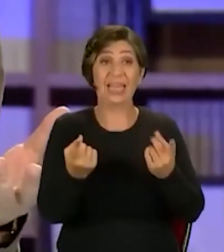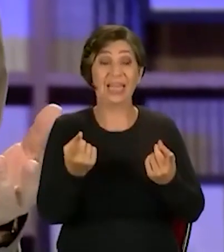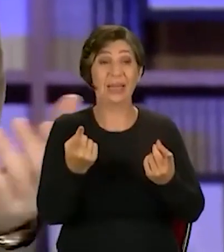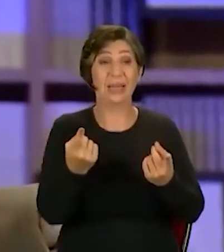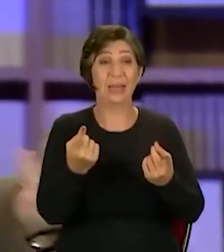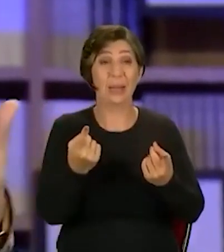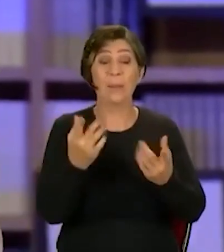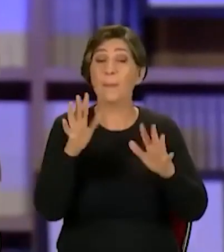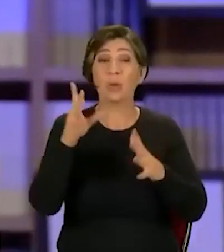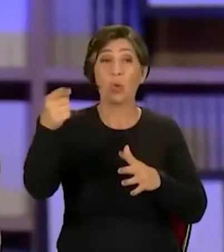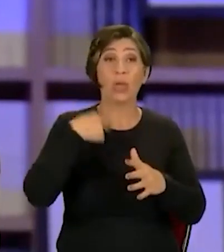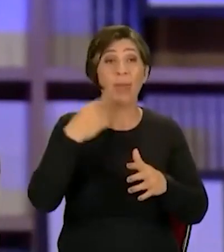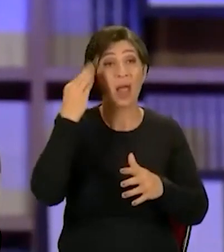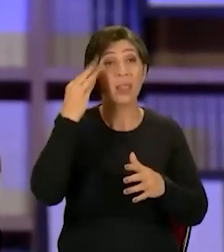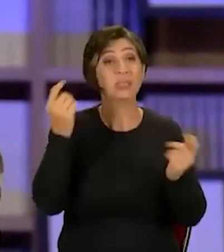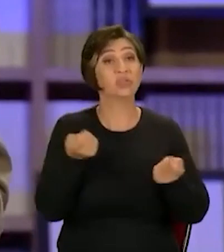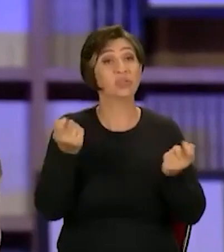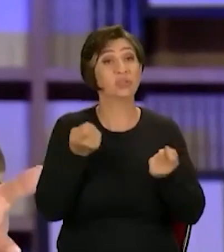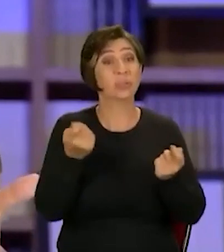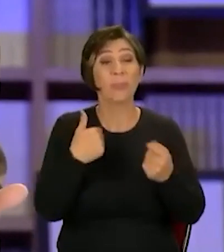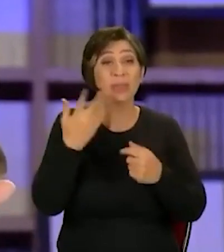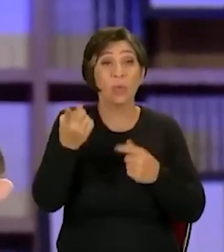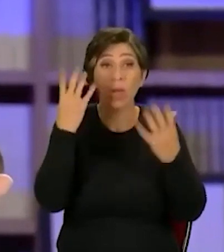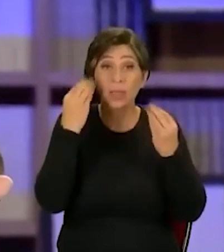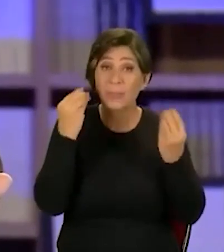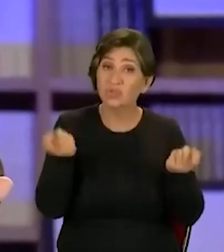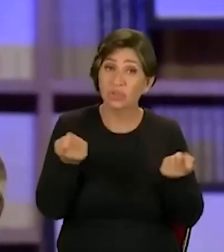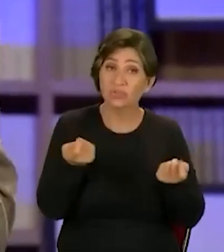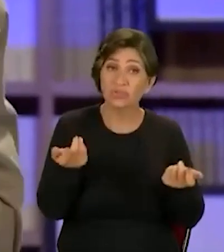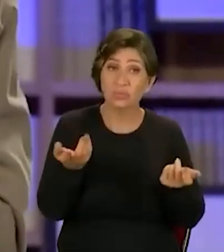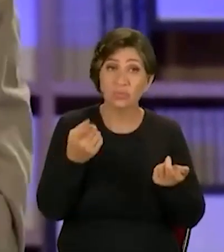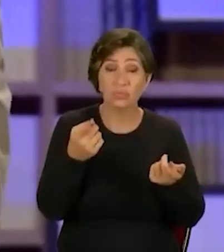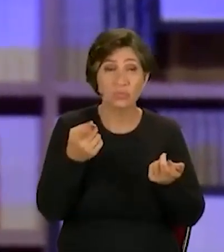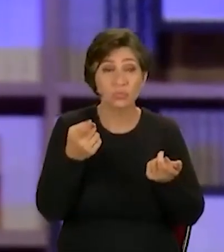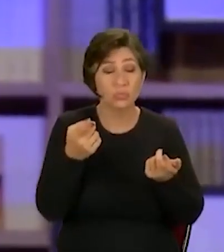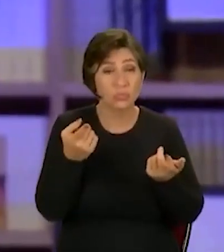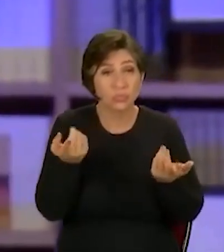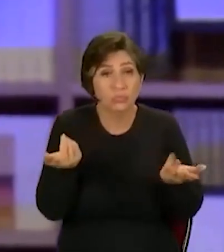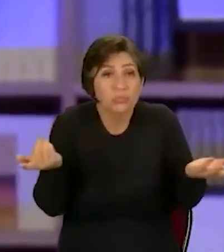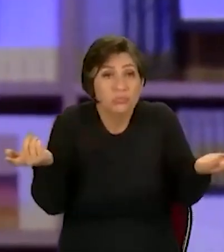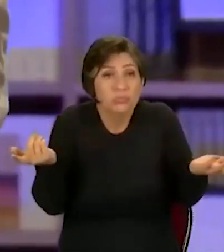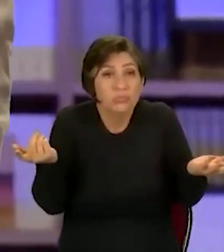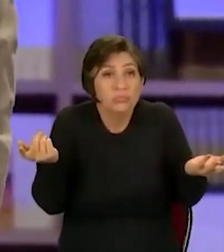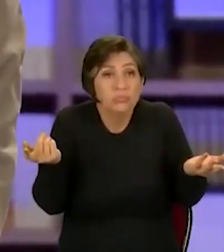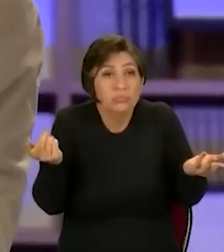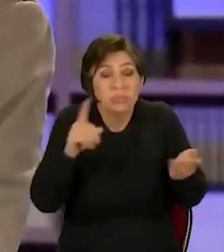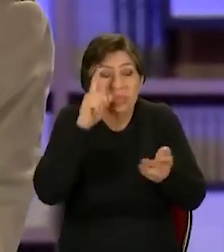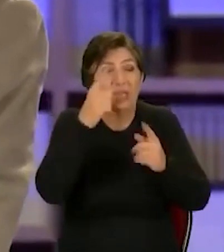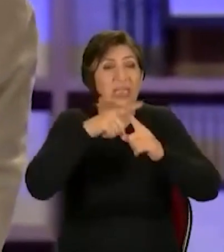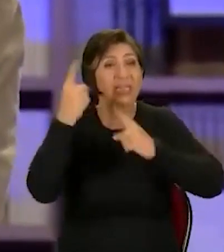Aksine belki onlar beni anlamaya çalışabilirler. Ben niçin onları anlamaya çalışıyorum? Bunlar çok